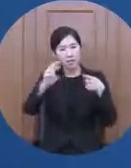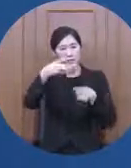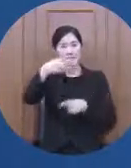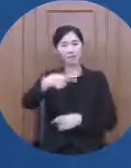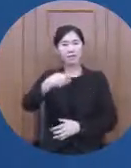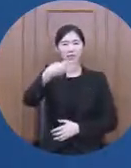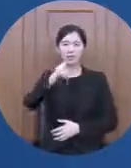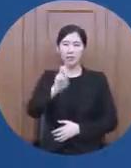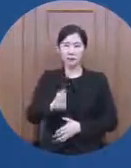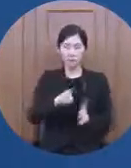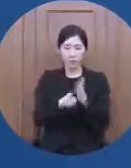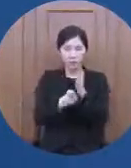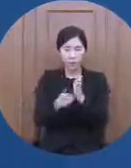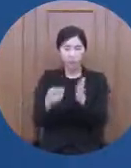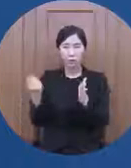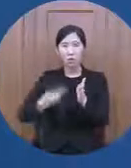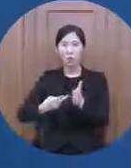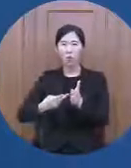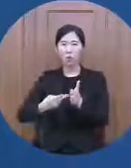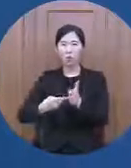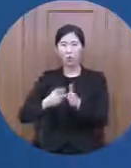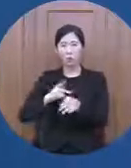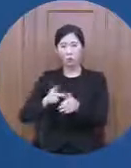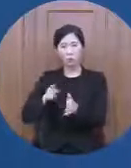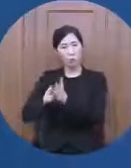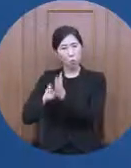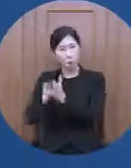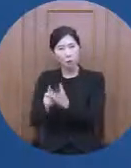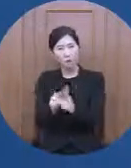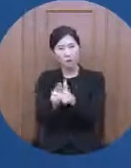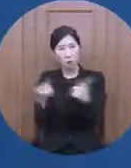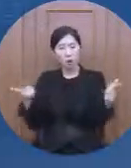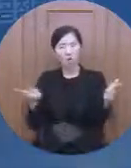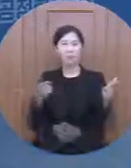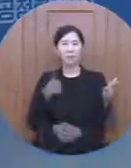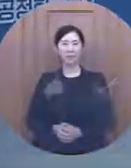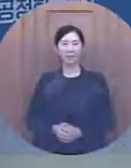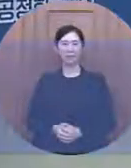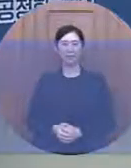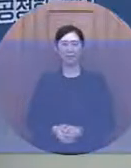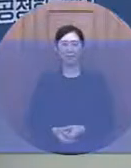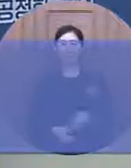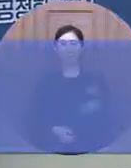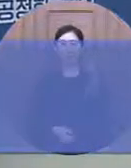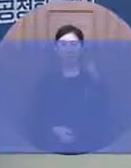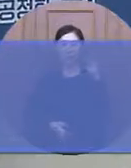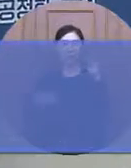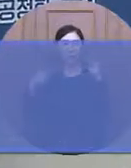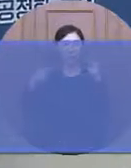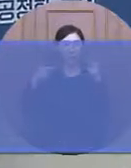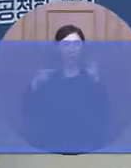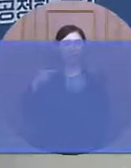이후 여주에서의 전체적인 사업 구성의 마지막입니다. 대규모 사업부